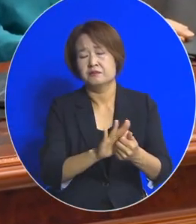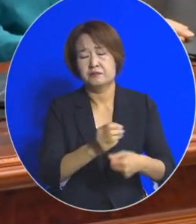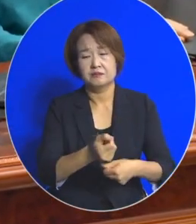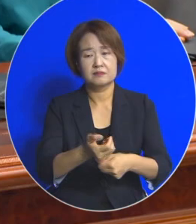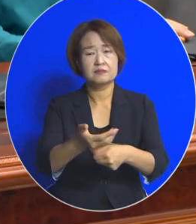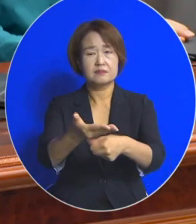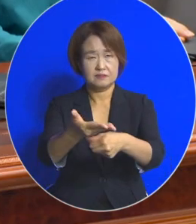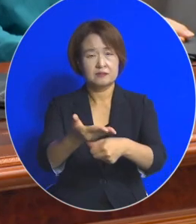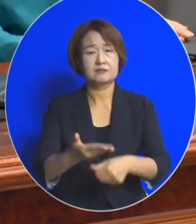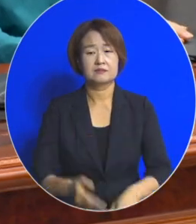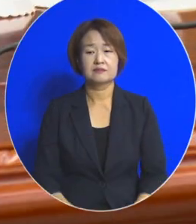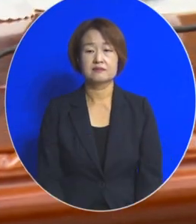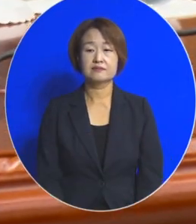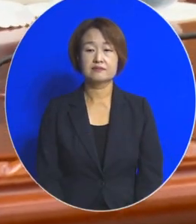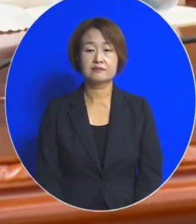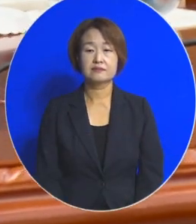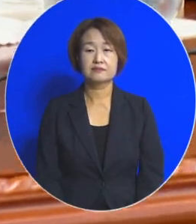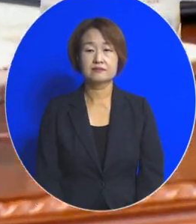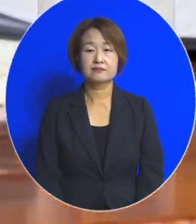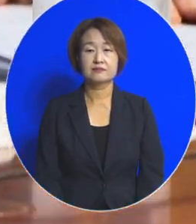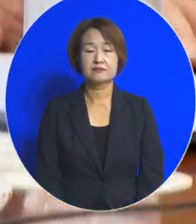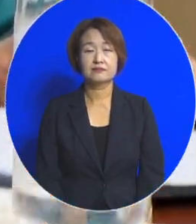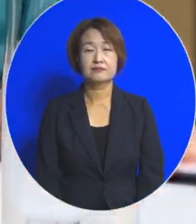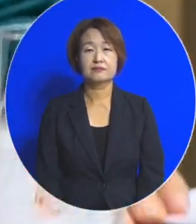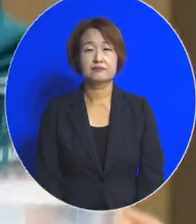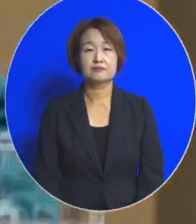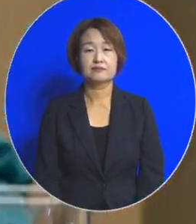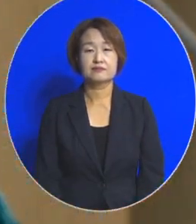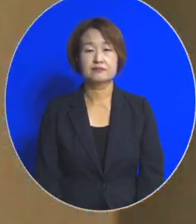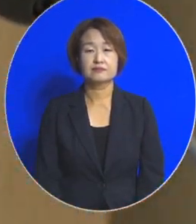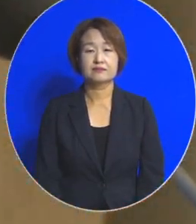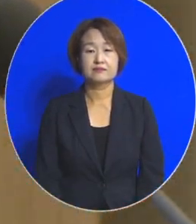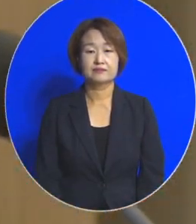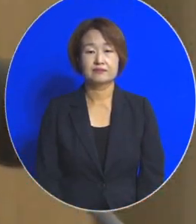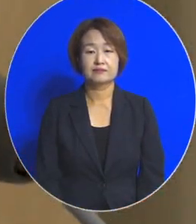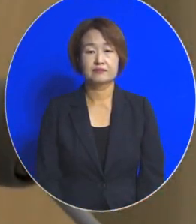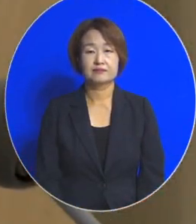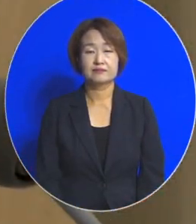전한다고 다시 한번 밝혔습니다 KTV 최영은입니다